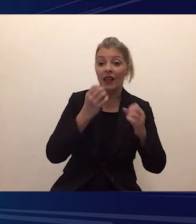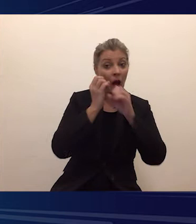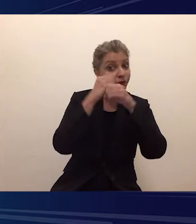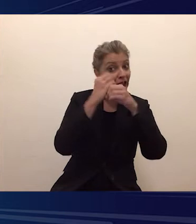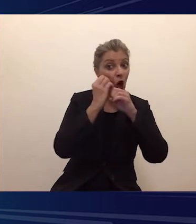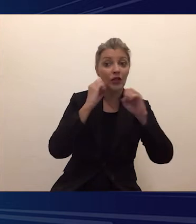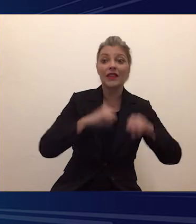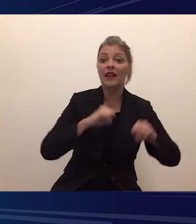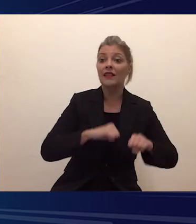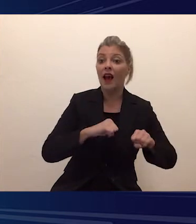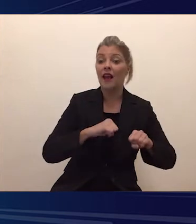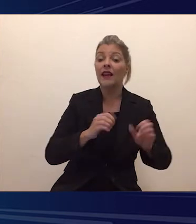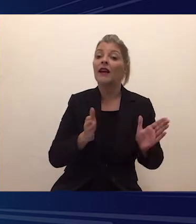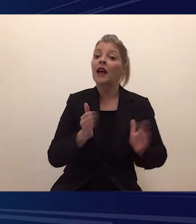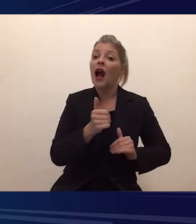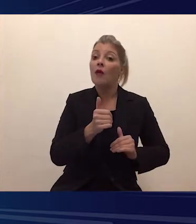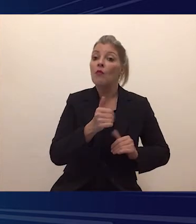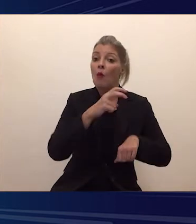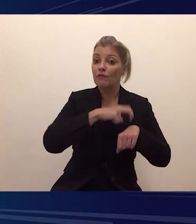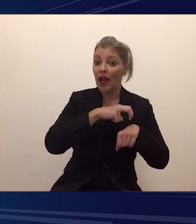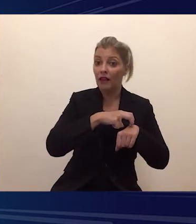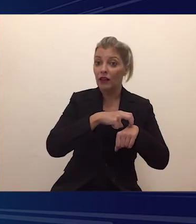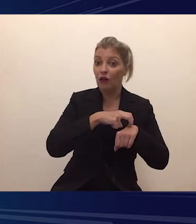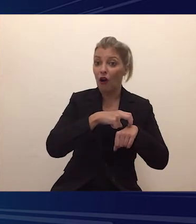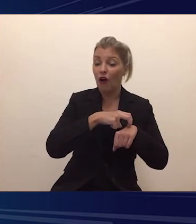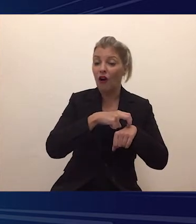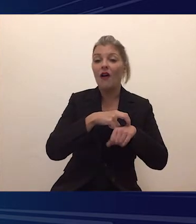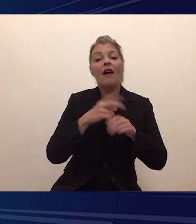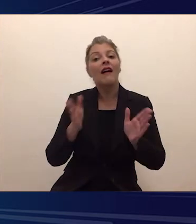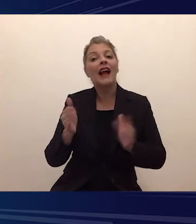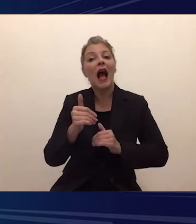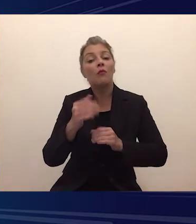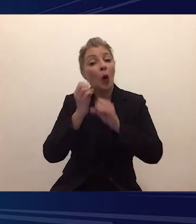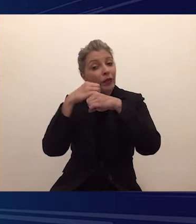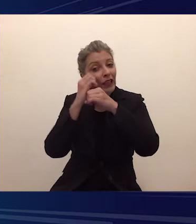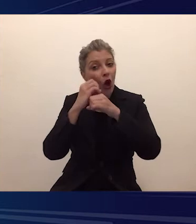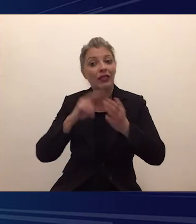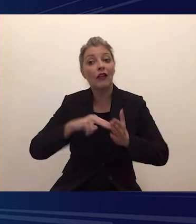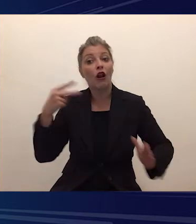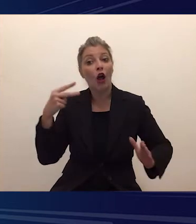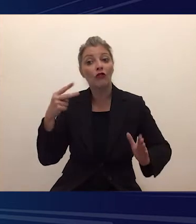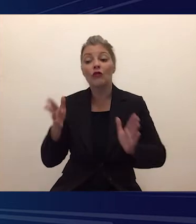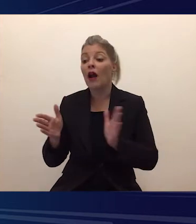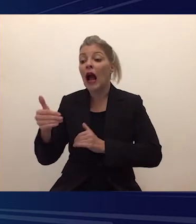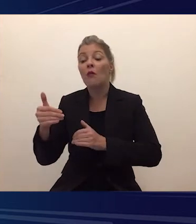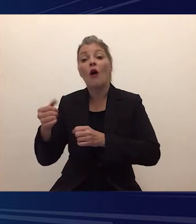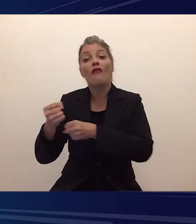conoscere l'attività biosanitaria in campo medico, in campo biotecnologico, in campo